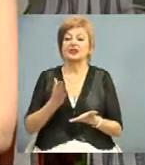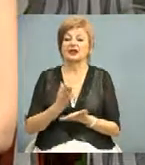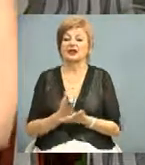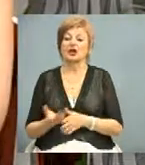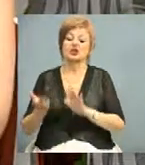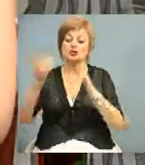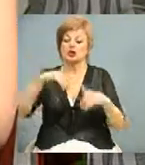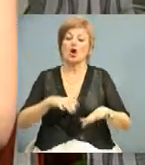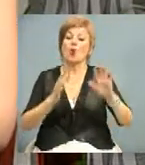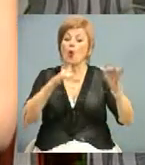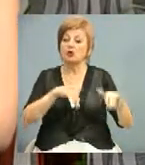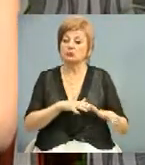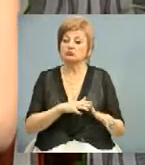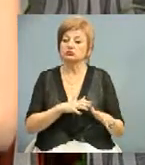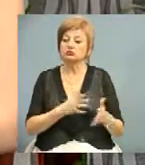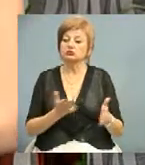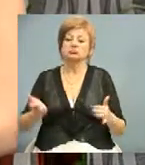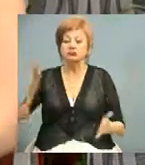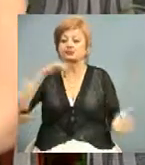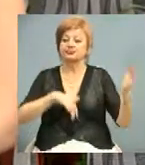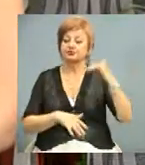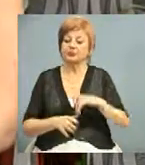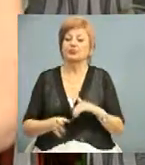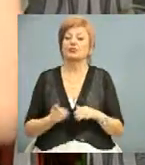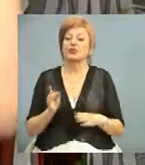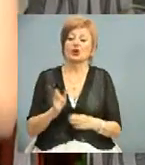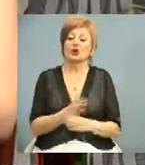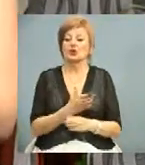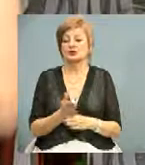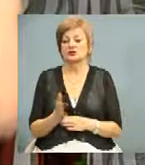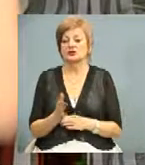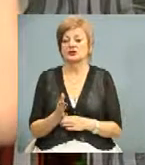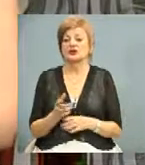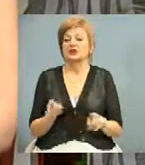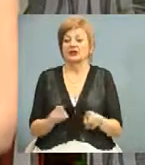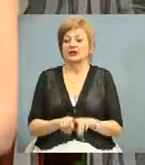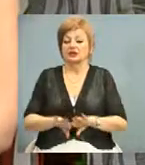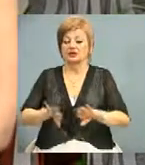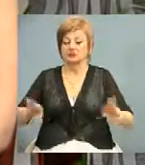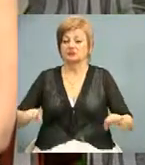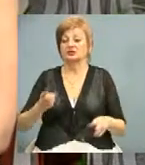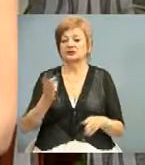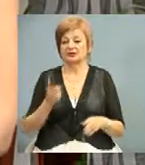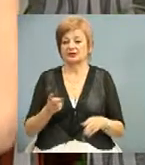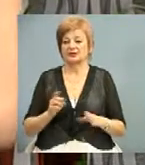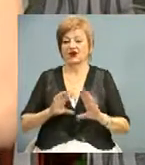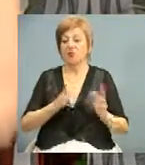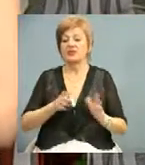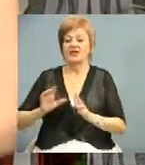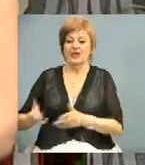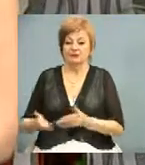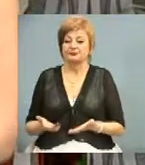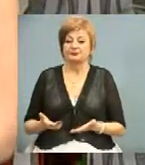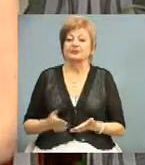Уральські гори. Там і йде такий хребет гірський, і він розподіляє цей материк на от таких от два практично континенти.